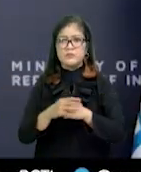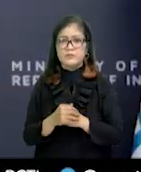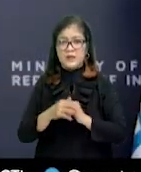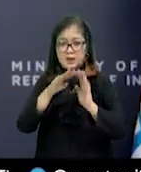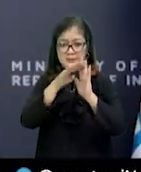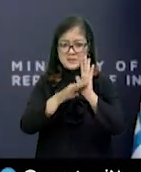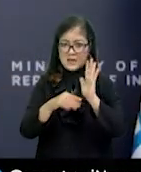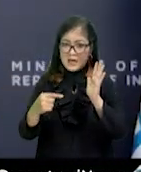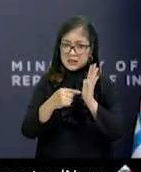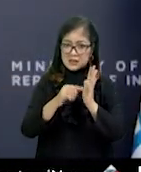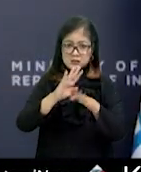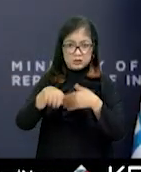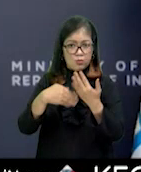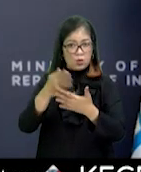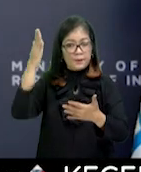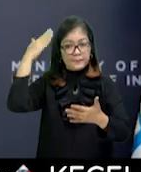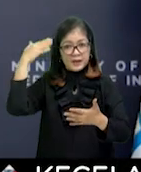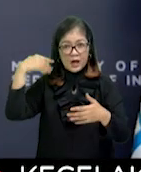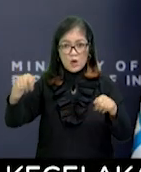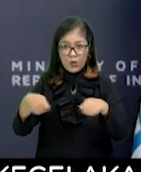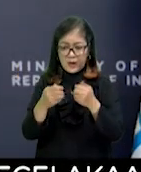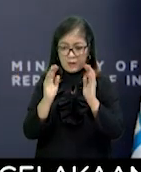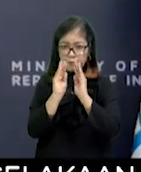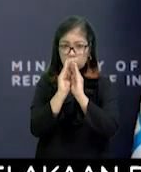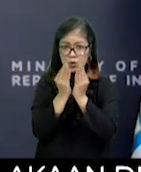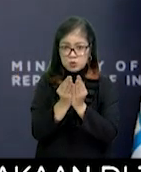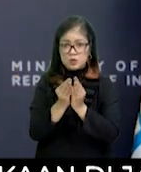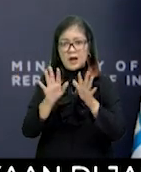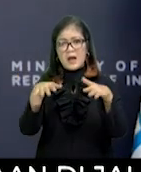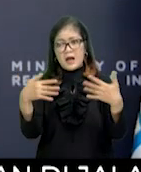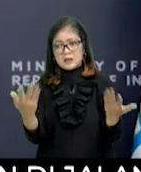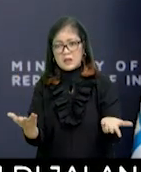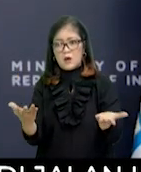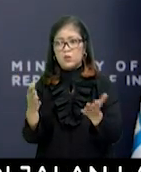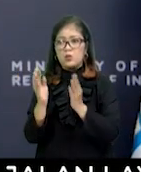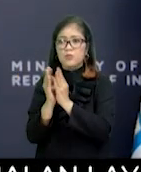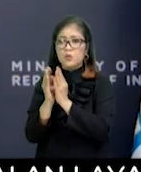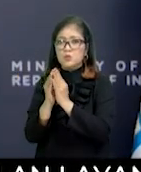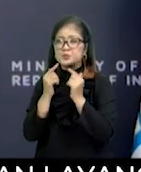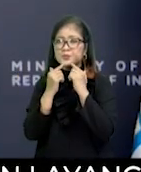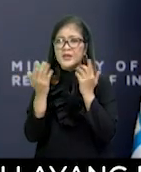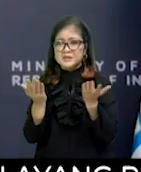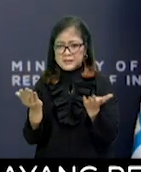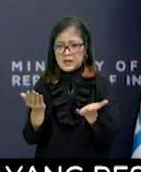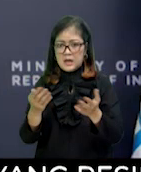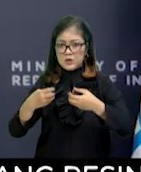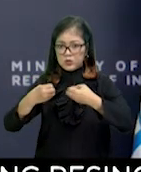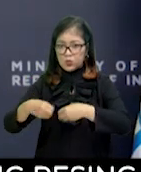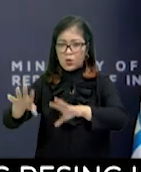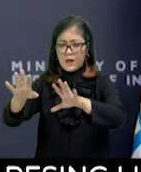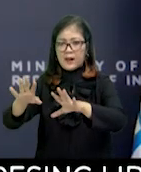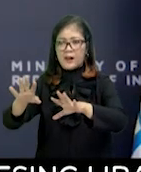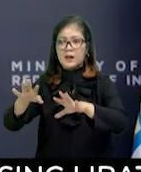seluruh minyak goreng baik kemasan premium maupun kemasan sederhana akan dijual dengan